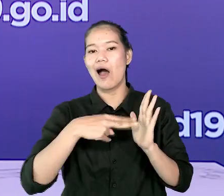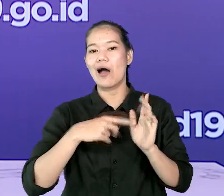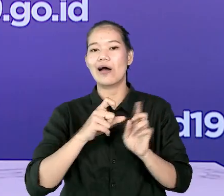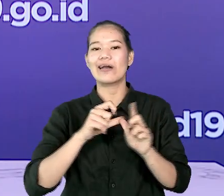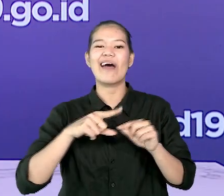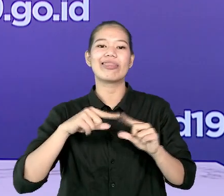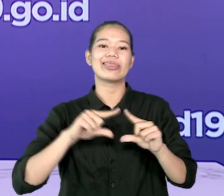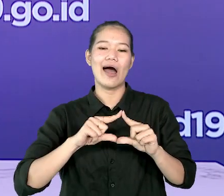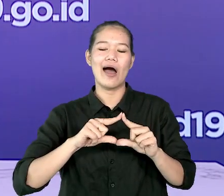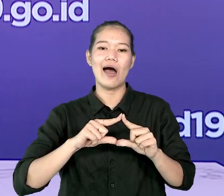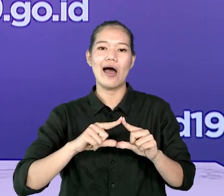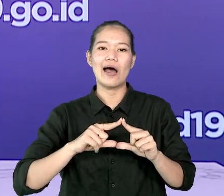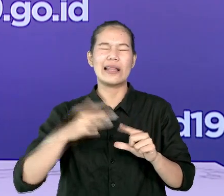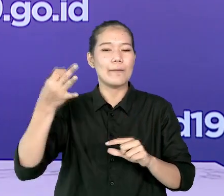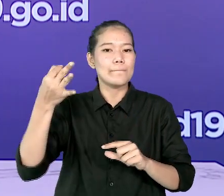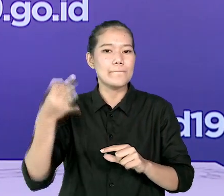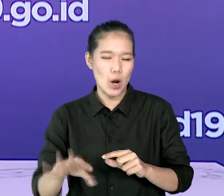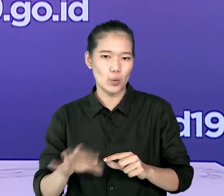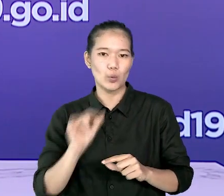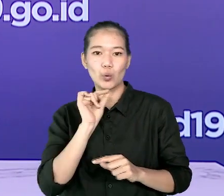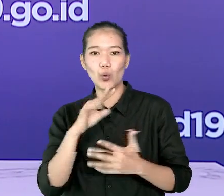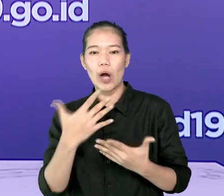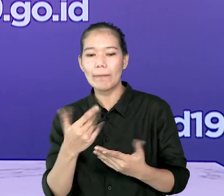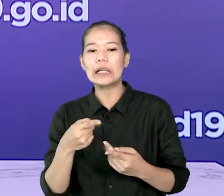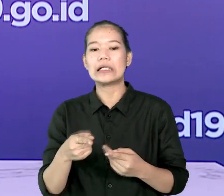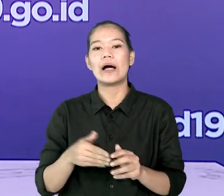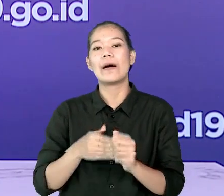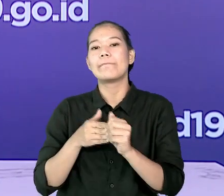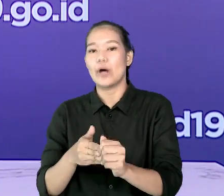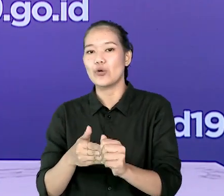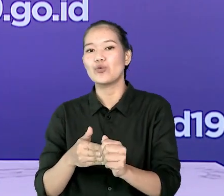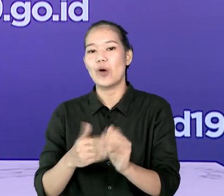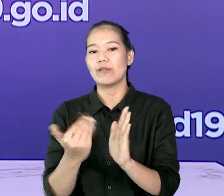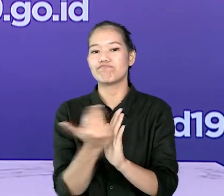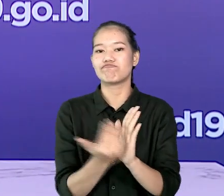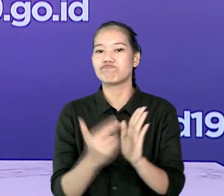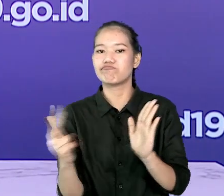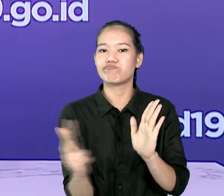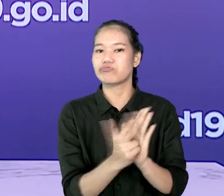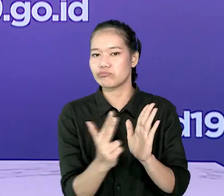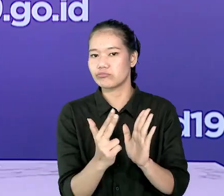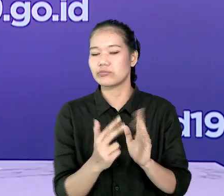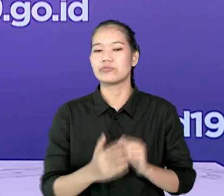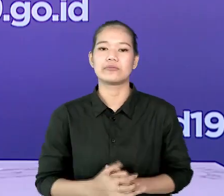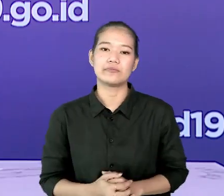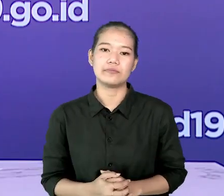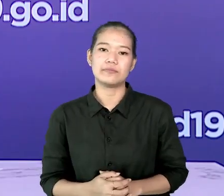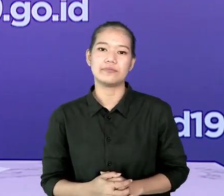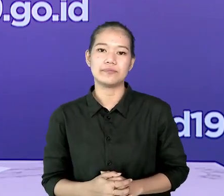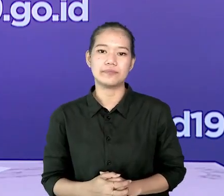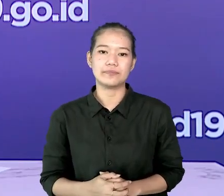untuk memastikan kebijakan yang diputuskan dapat menjawab perkembangan di lapangan.